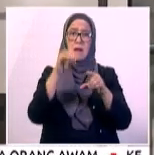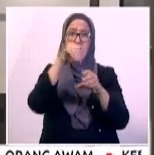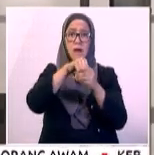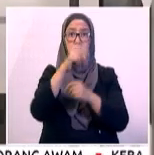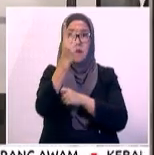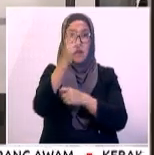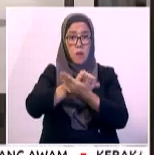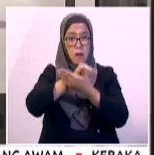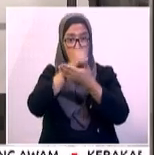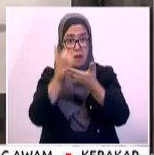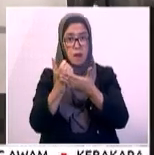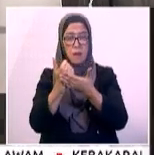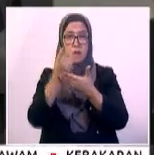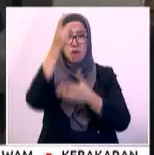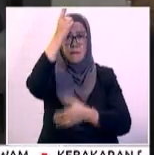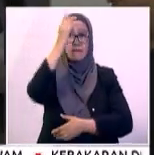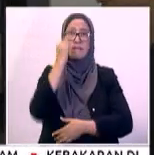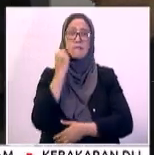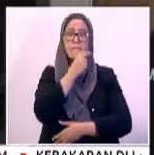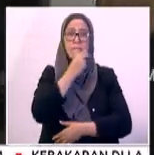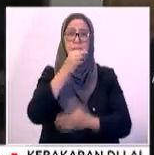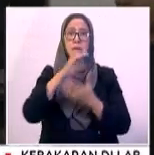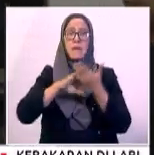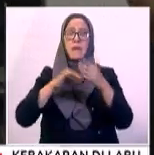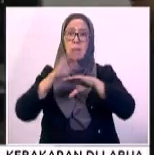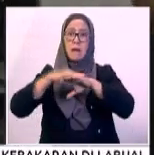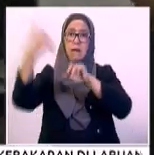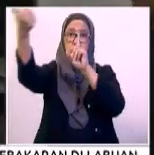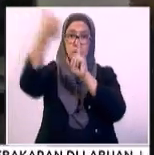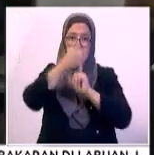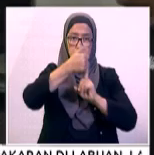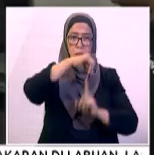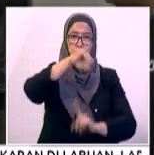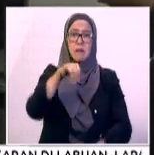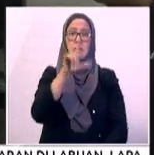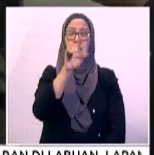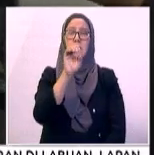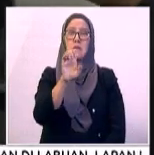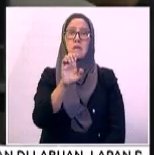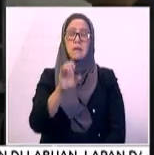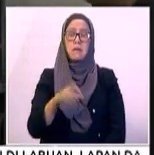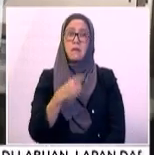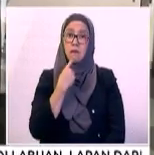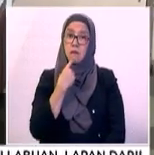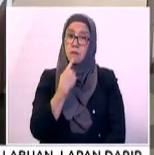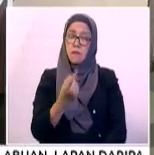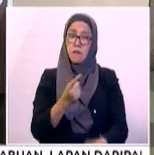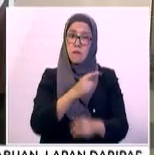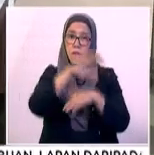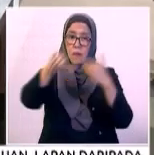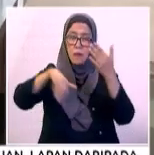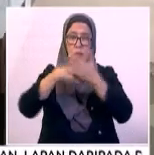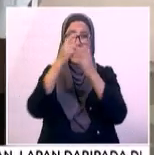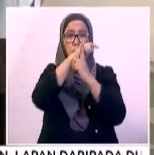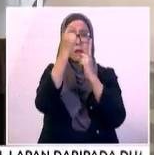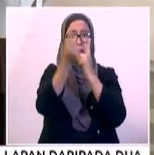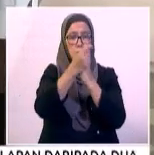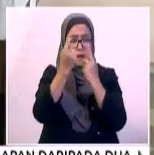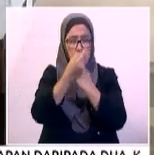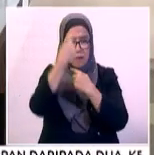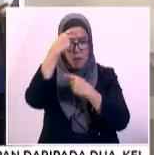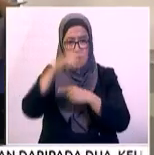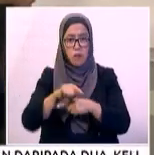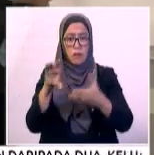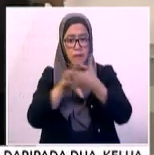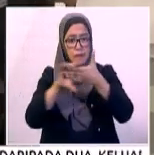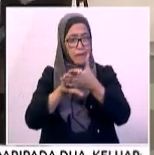atas arahan Jolo. Yuana yang disoal balas pihak pembelaan juga mengesahkan tarikh semua deposit melalui cek ialah hari sama